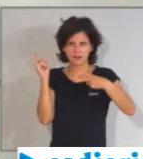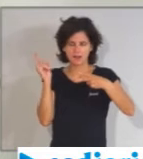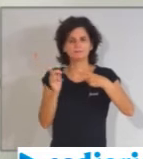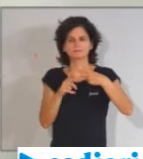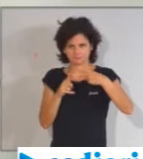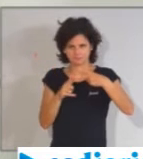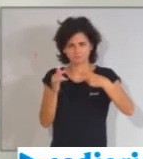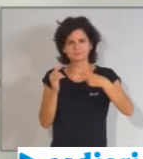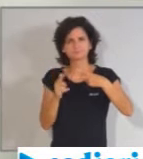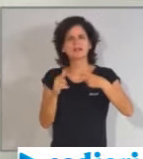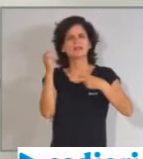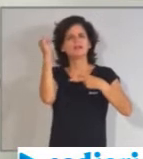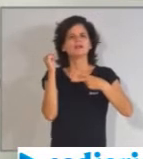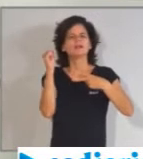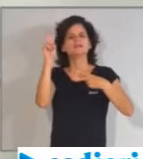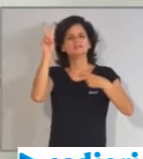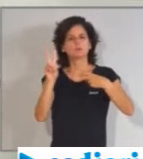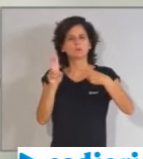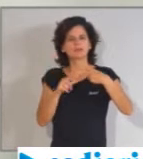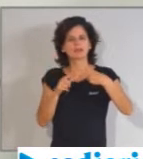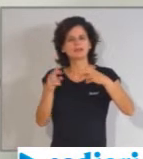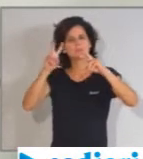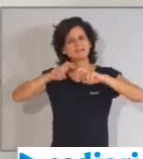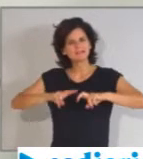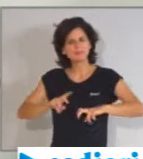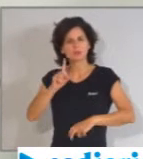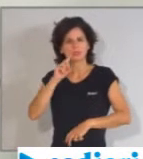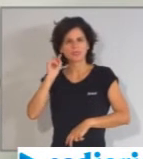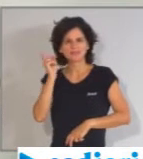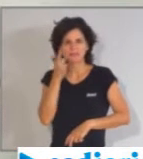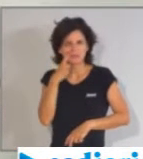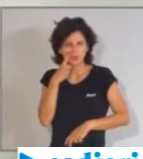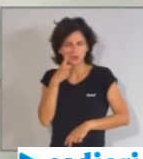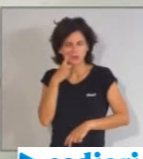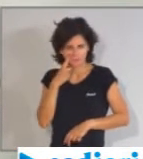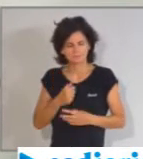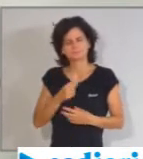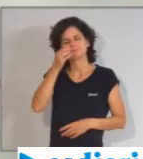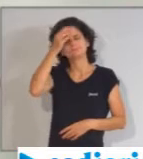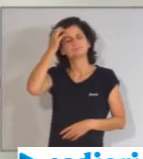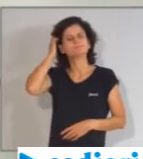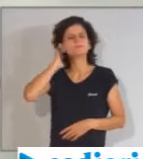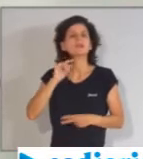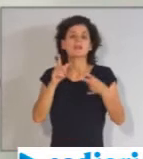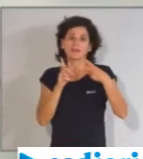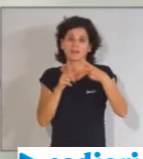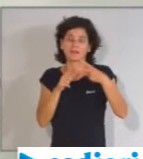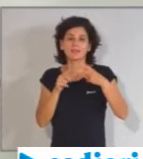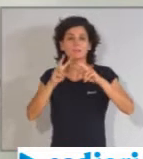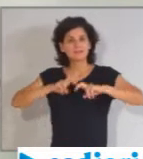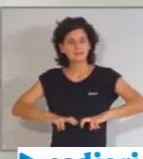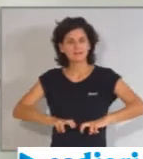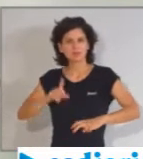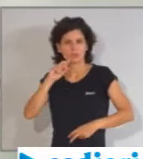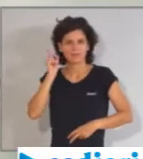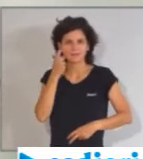En l'eix segon, investigació, formació i detecció, l'objectiu és que resulta fonamental disposar de dades, instruments i